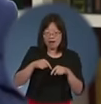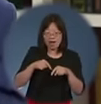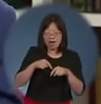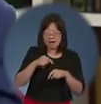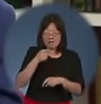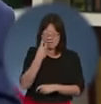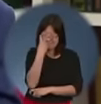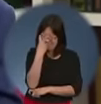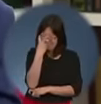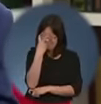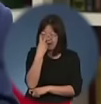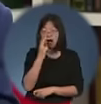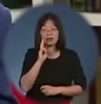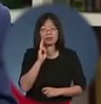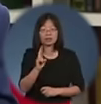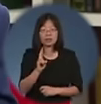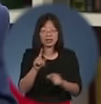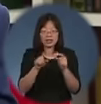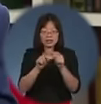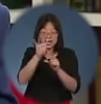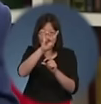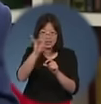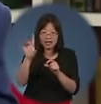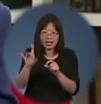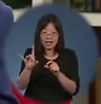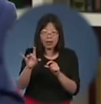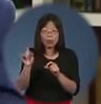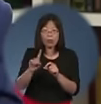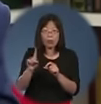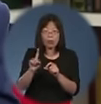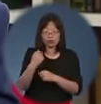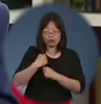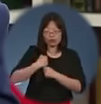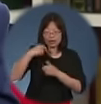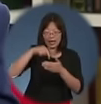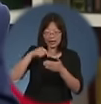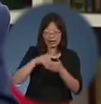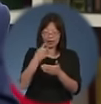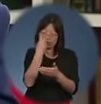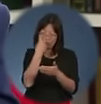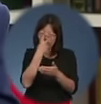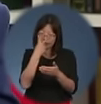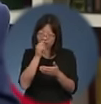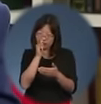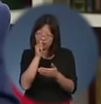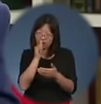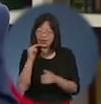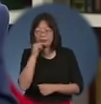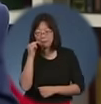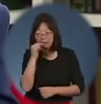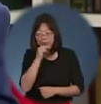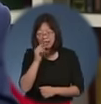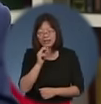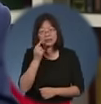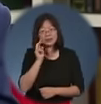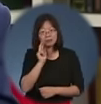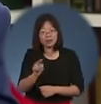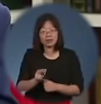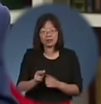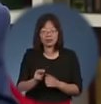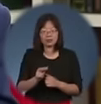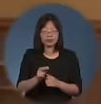데다가 글자 한자 토식 까지 전부 경사에서 검열할 때였습니다 그렇죠 그 연제를